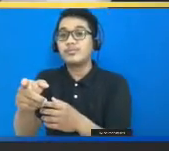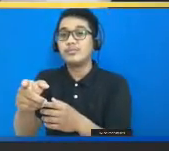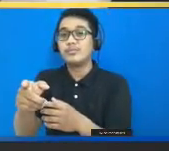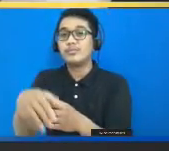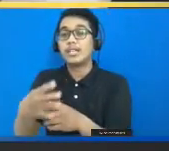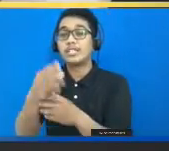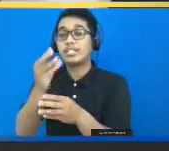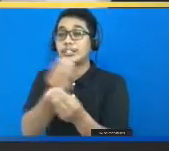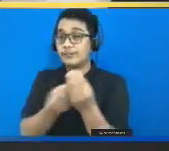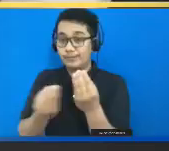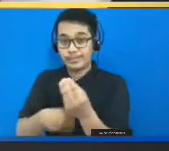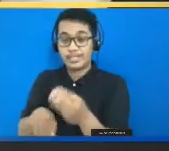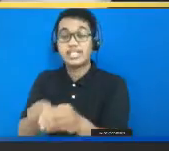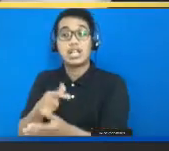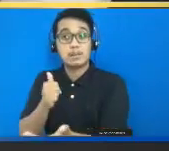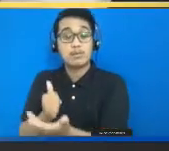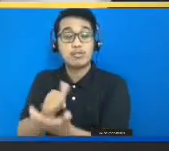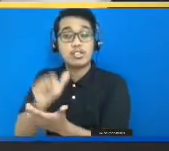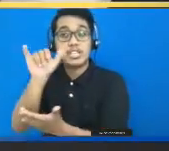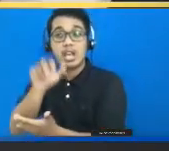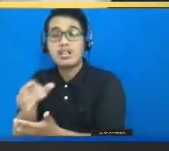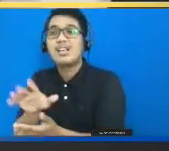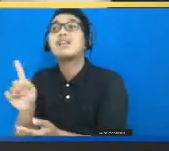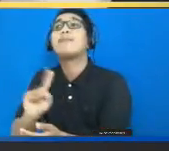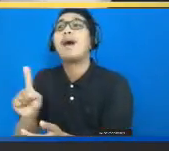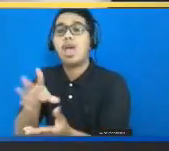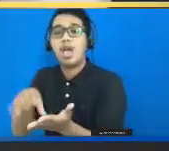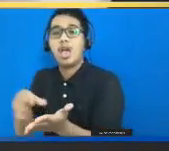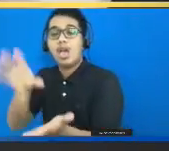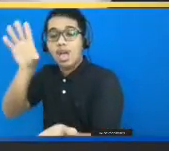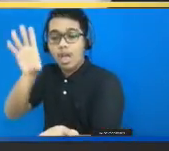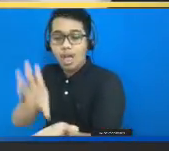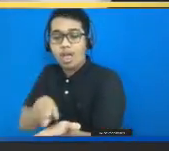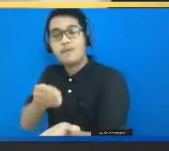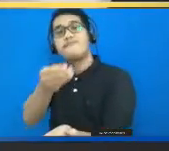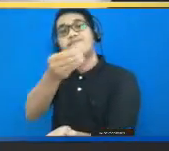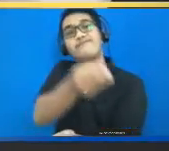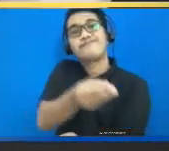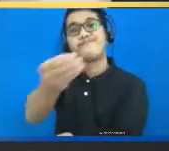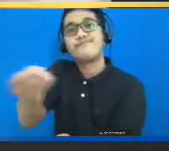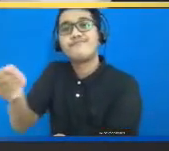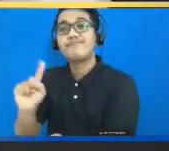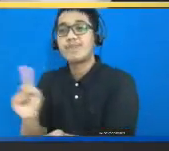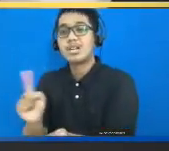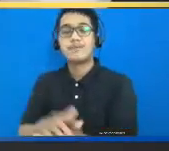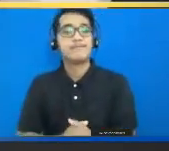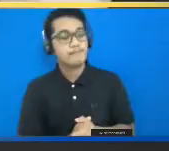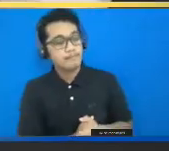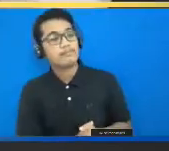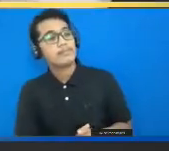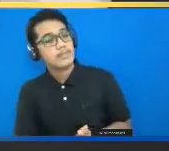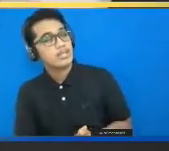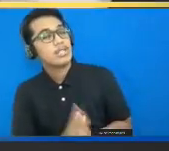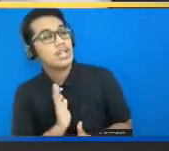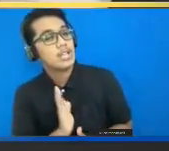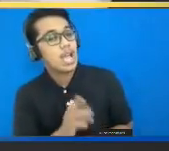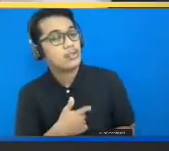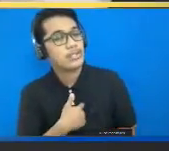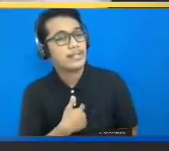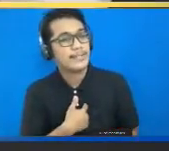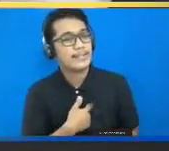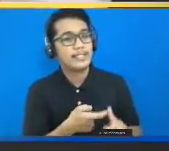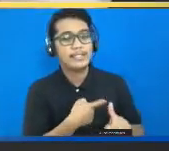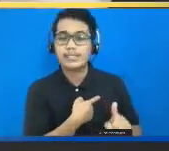infrastruktur karena sebenarnya lebih-lebih kemana kita harus kita spending yaitu jadi Sisi dari sisi saya